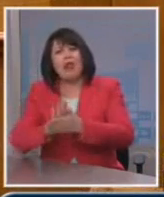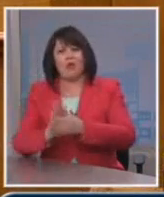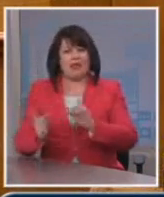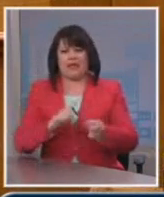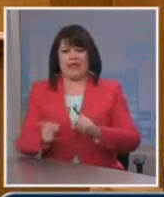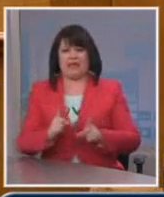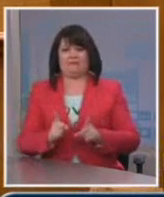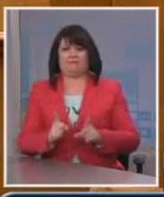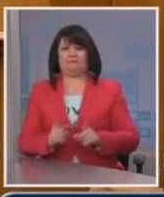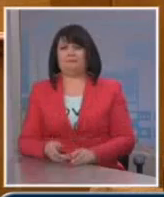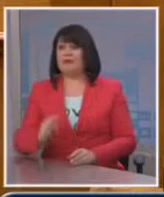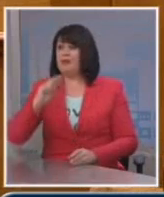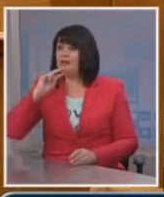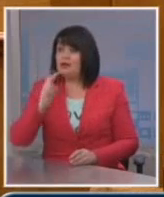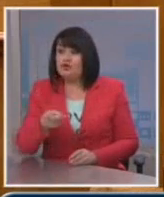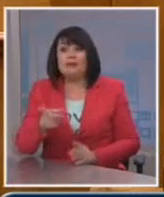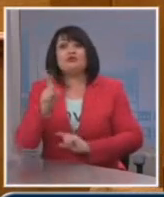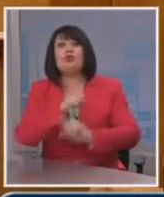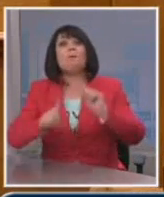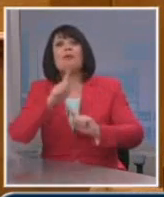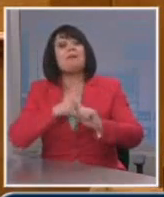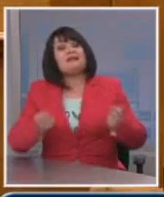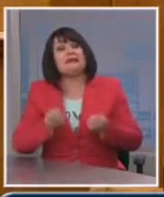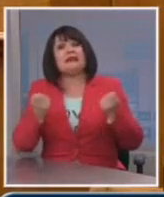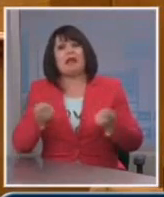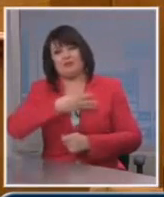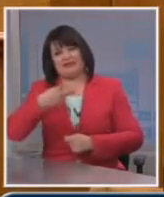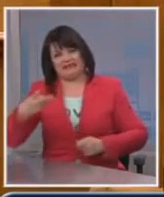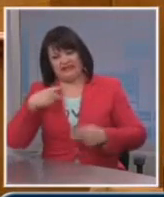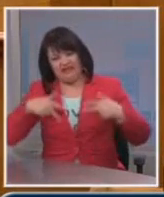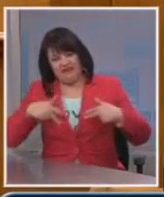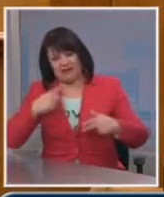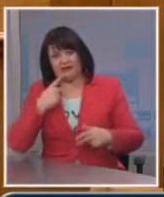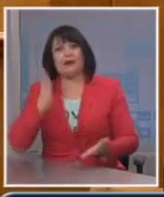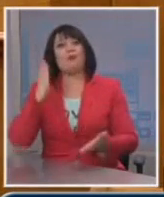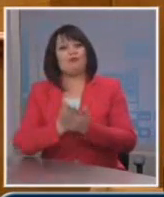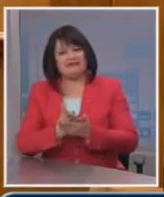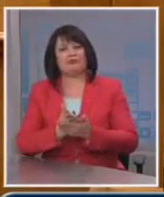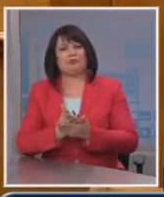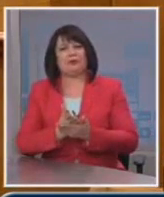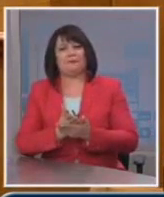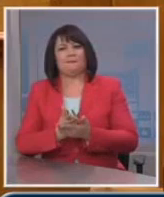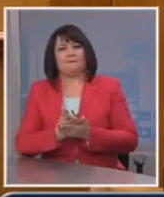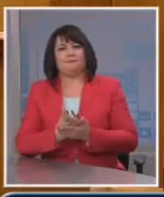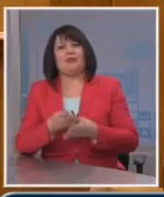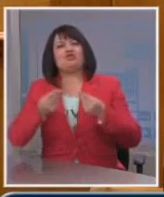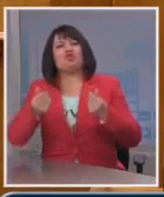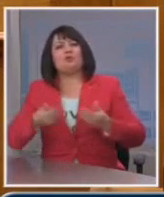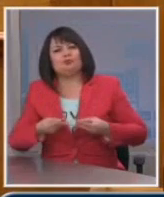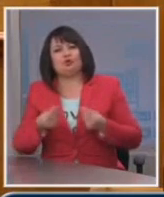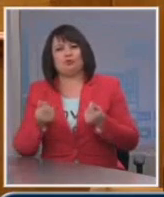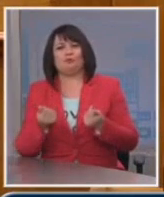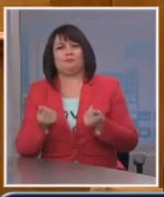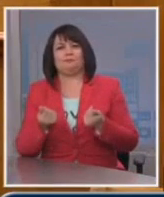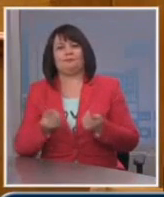Για να σας απαντήσω λοιπόν το τι ακριβώς είμαστε και τι πράττουμε. Είμαστε αποφασισμένοι με κάθε τρόπο